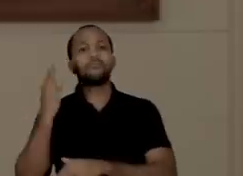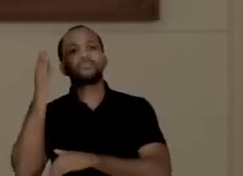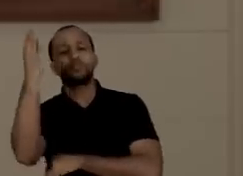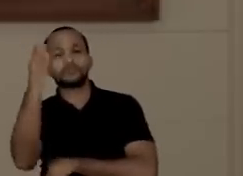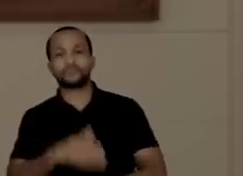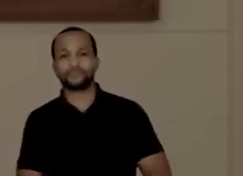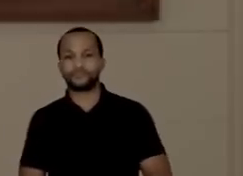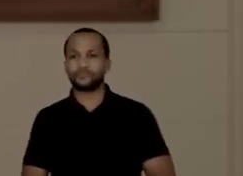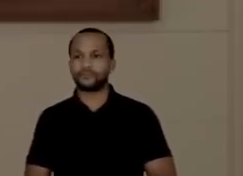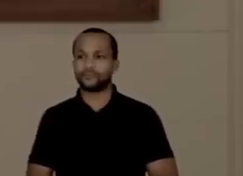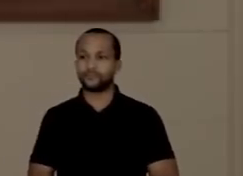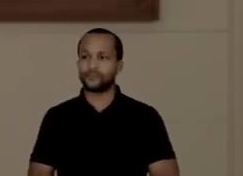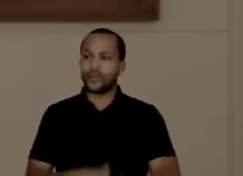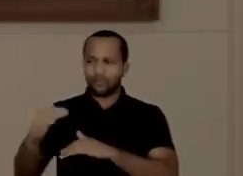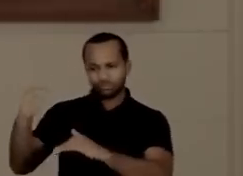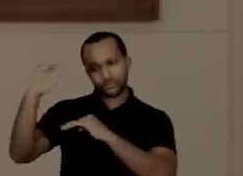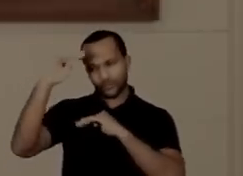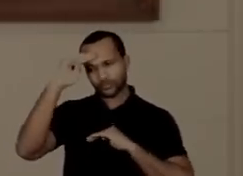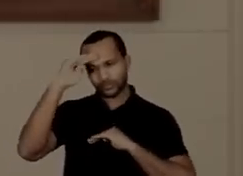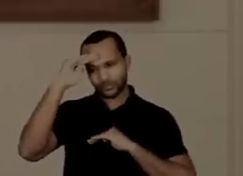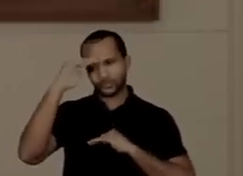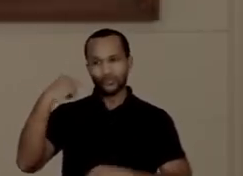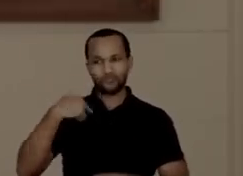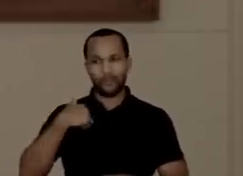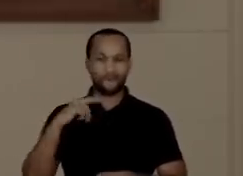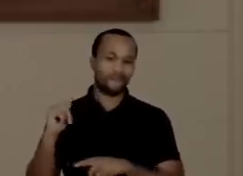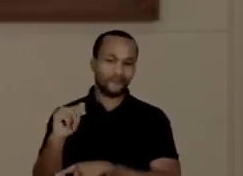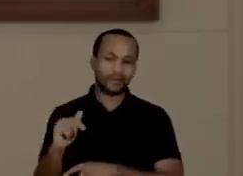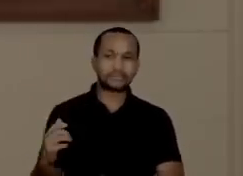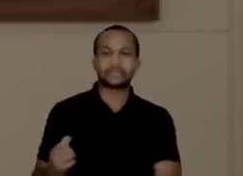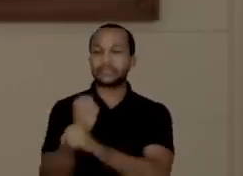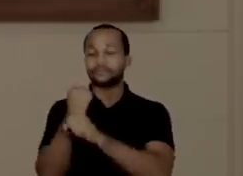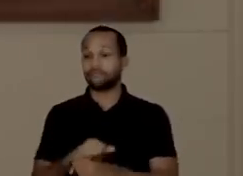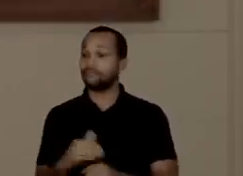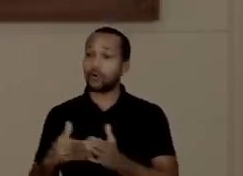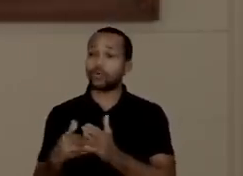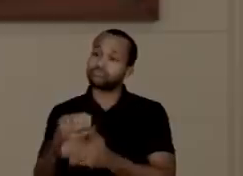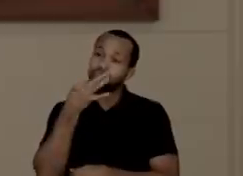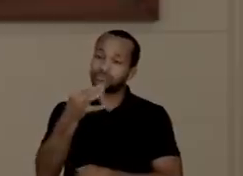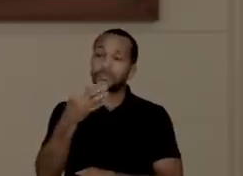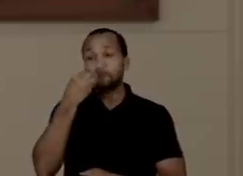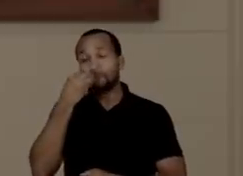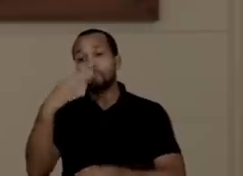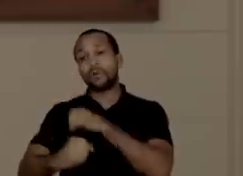nous connaissons. Comptez sur moi pour faire avancer les choses. Je vous souhaite à nouveau